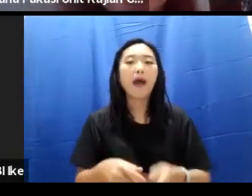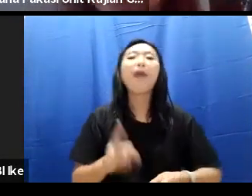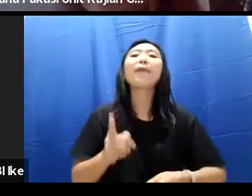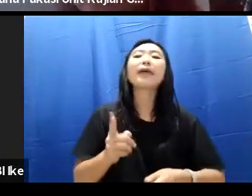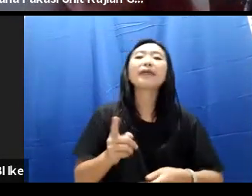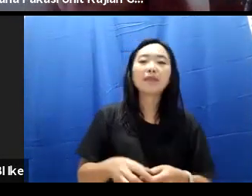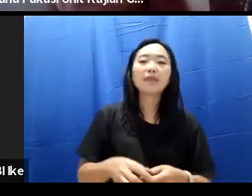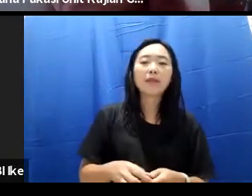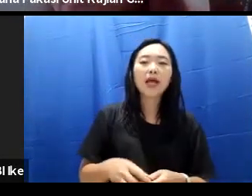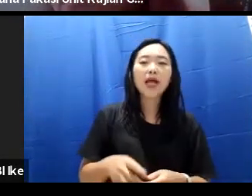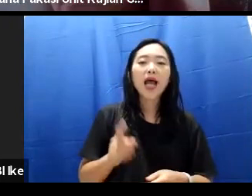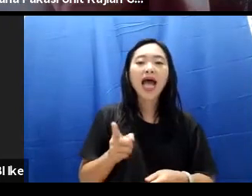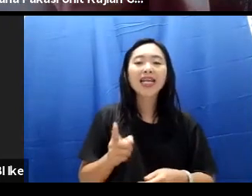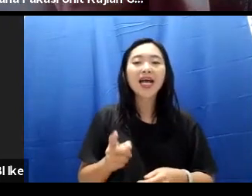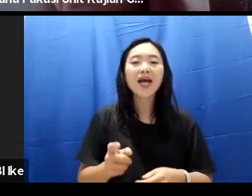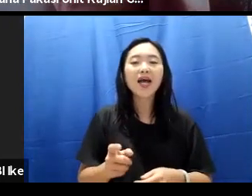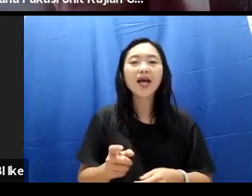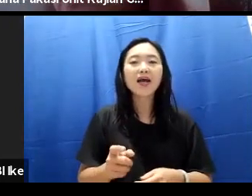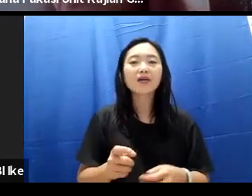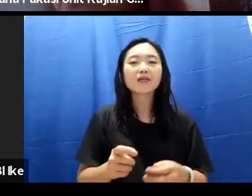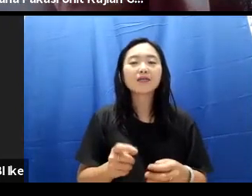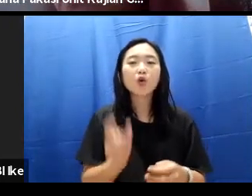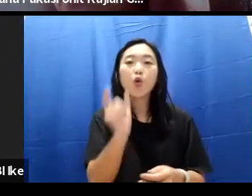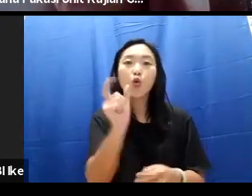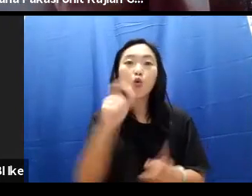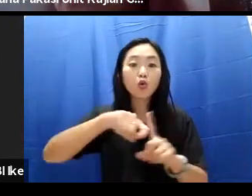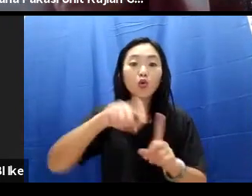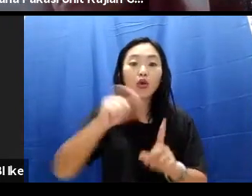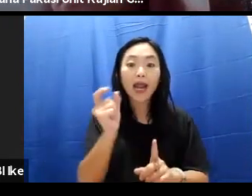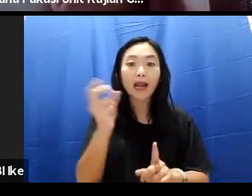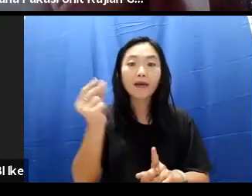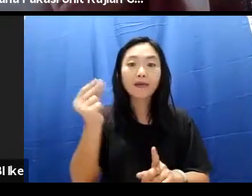sedangkan di aktivis dan politisi mungkin